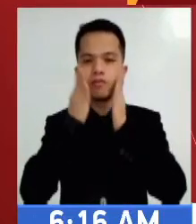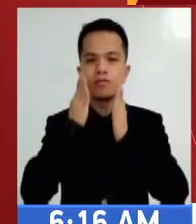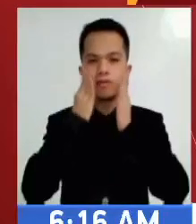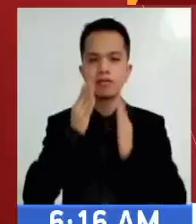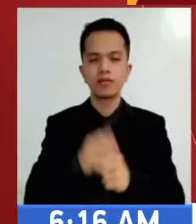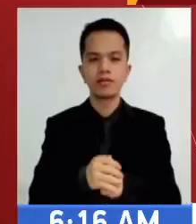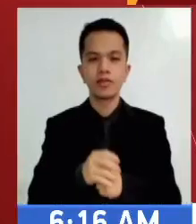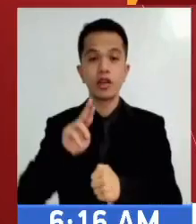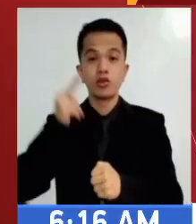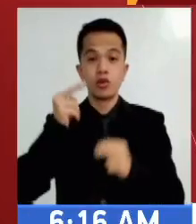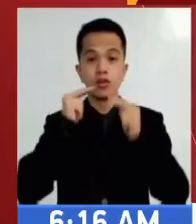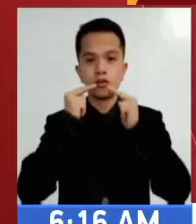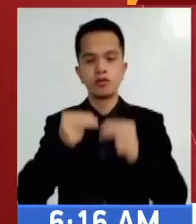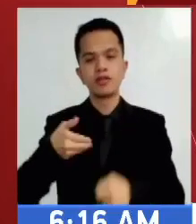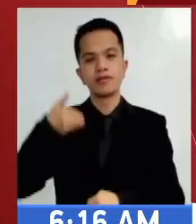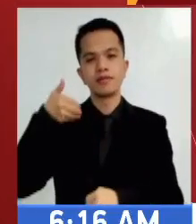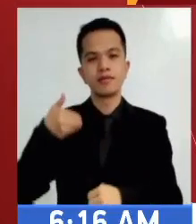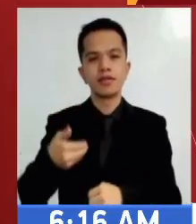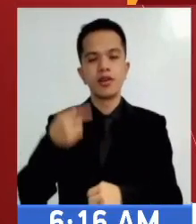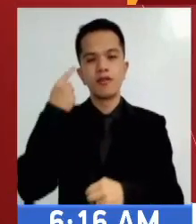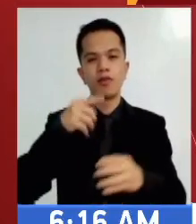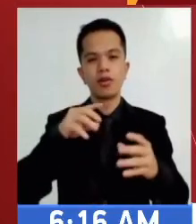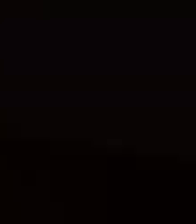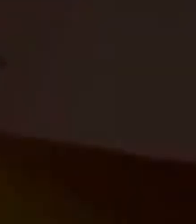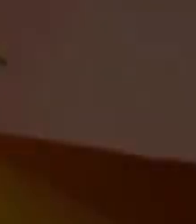Salazar para sa GMA Integrated News.